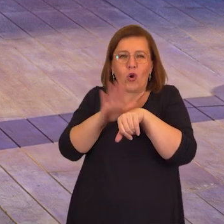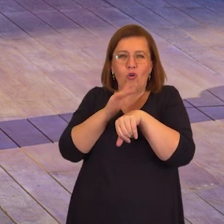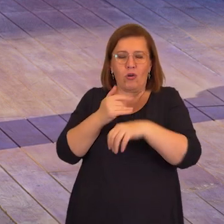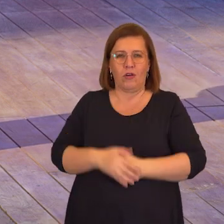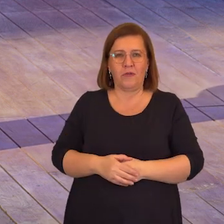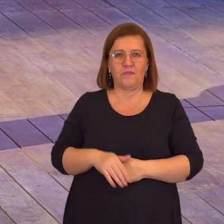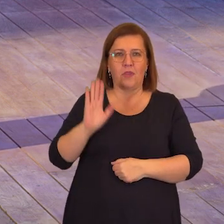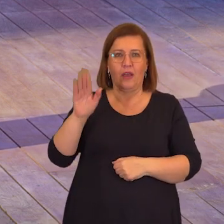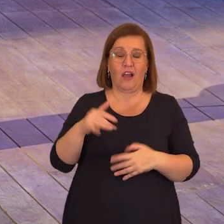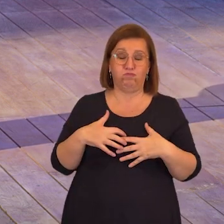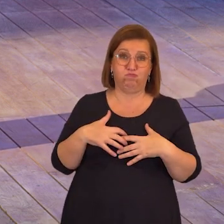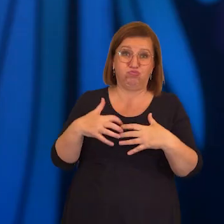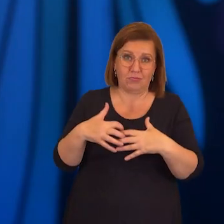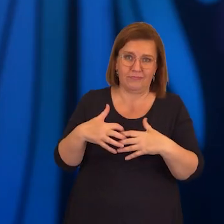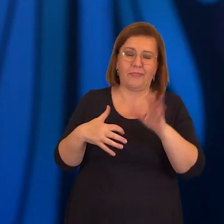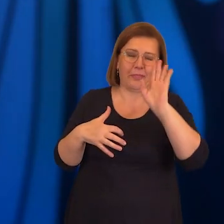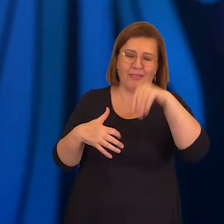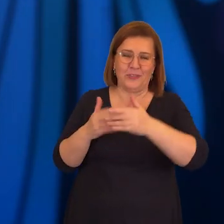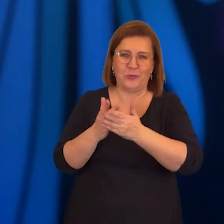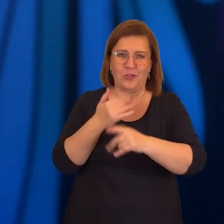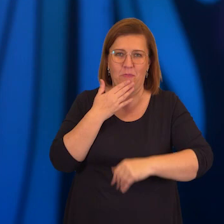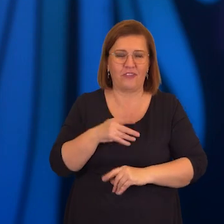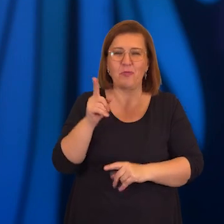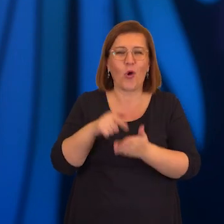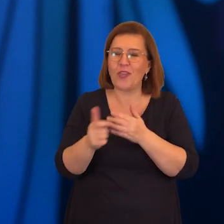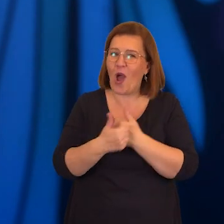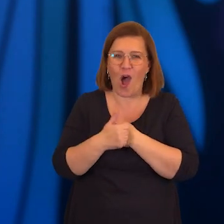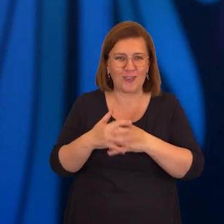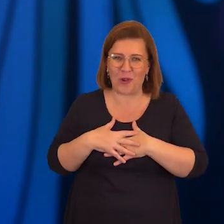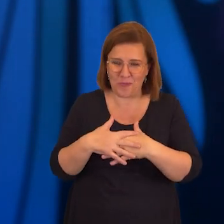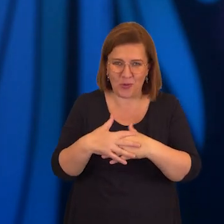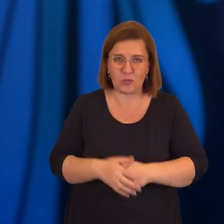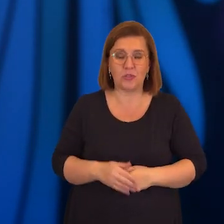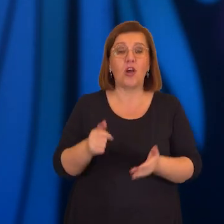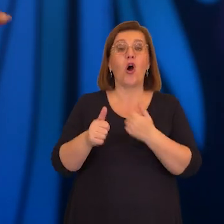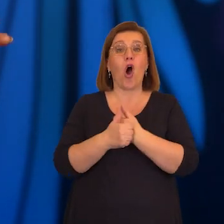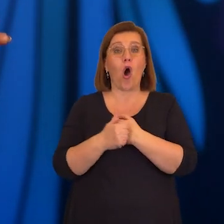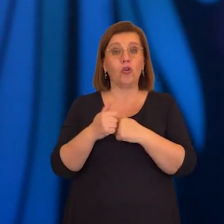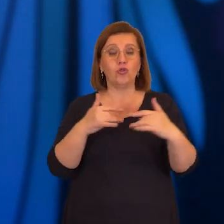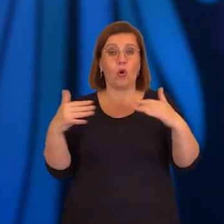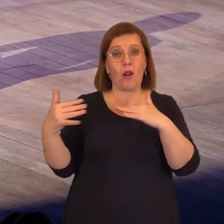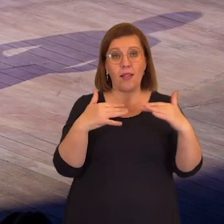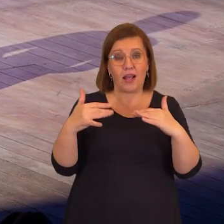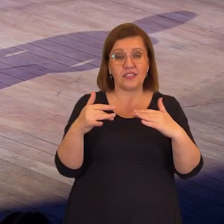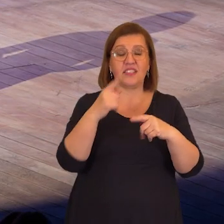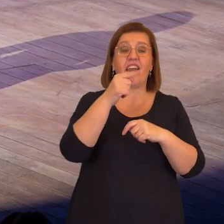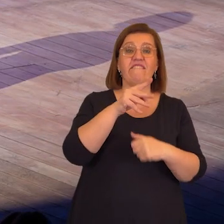dużych cycuszkach nie wspominam. Bo nie o biust tu chodzi, a o relację węgiel-wodór.